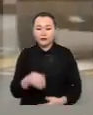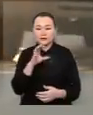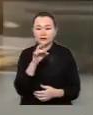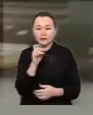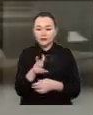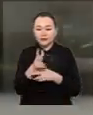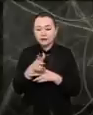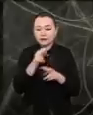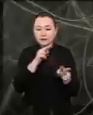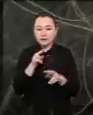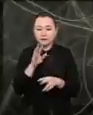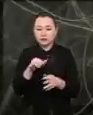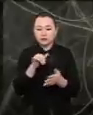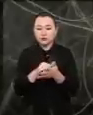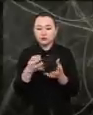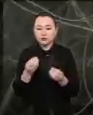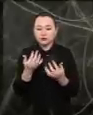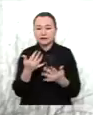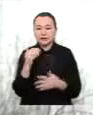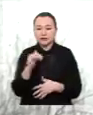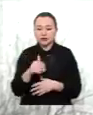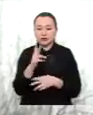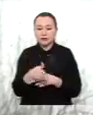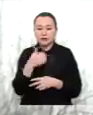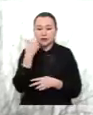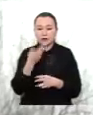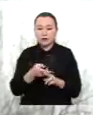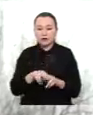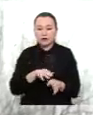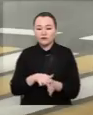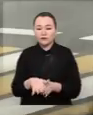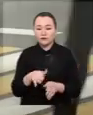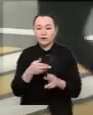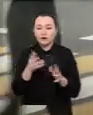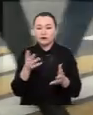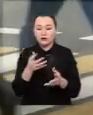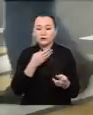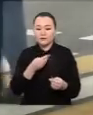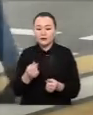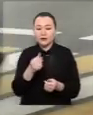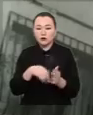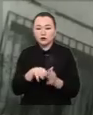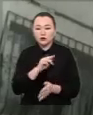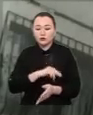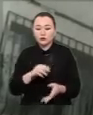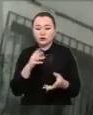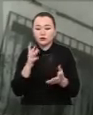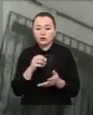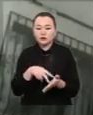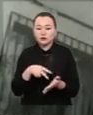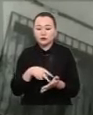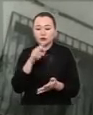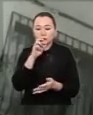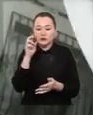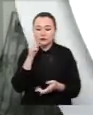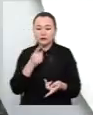Сергек следит. В Алматы установят еще несколько тысяч камер. Когда это произойдет? Какова их эффективность? На какую сумму пополнилась